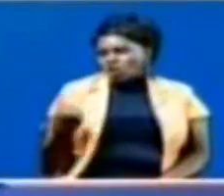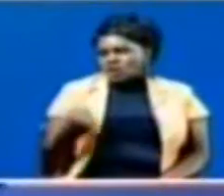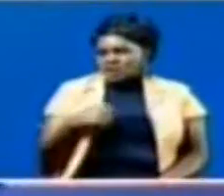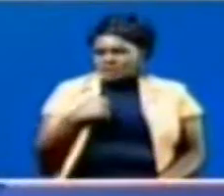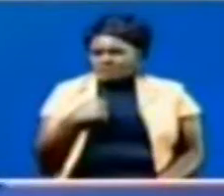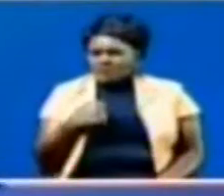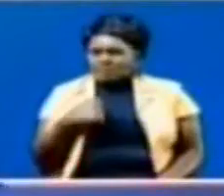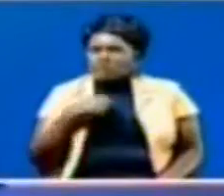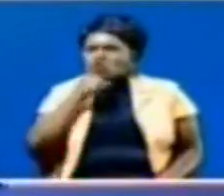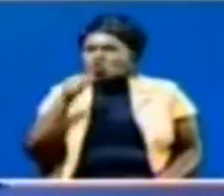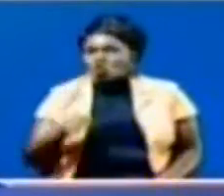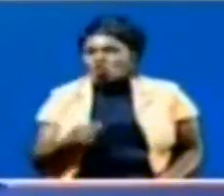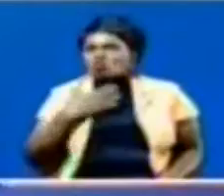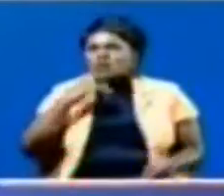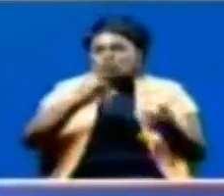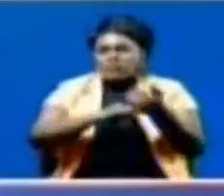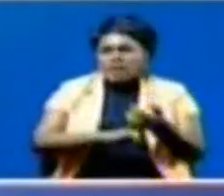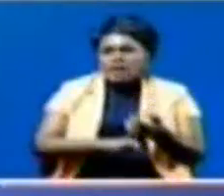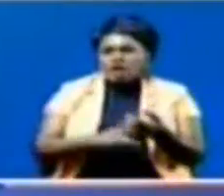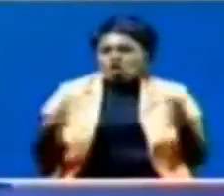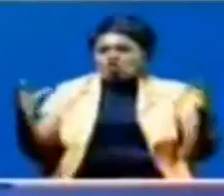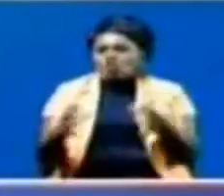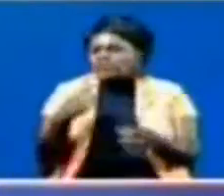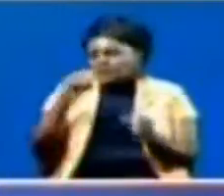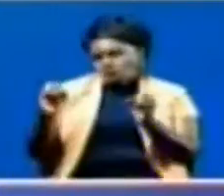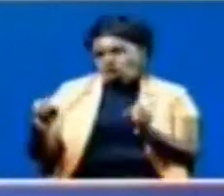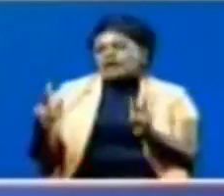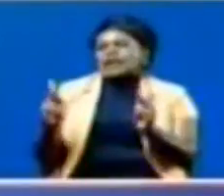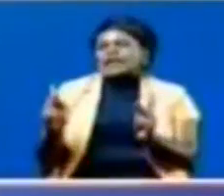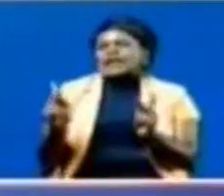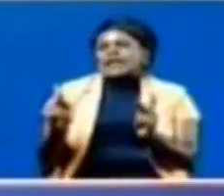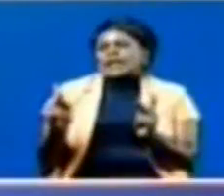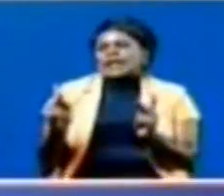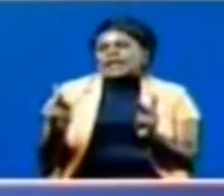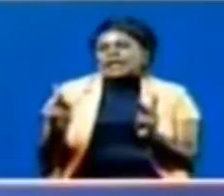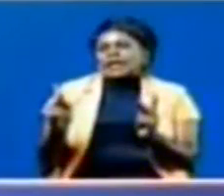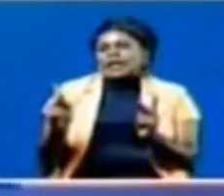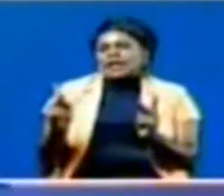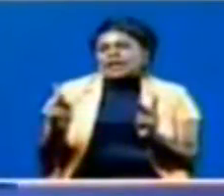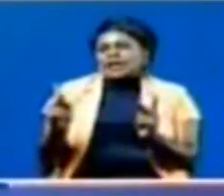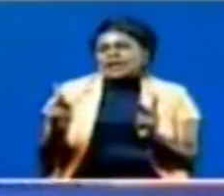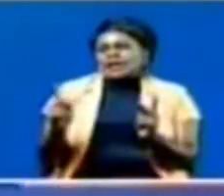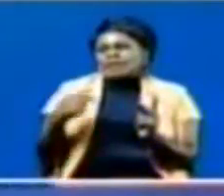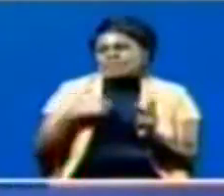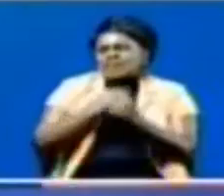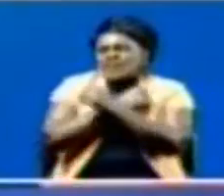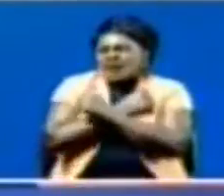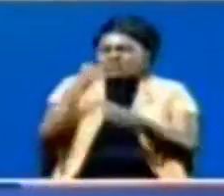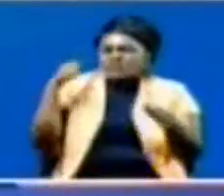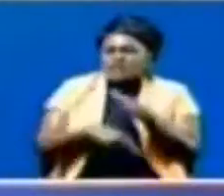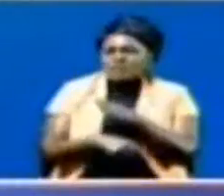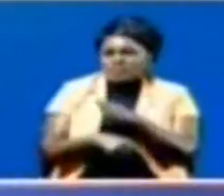nilihisi kama nimefika umri wa kuoa watu wangu waliniambia sasa oa ama nalipenda mtu toka ndani ya moyo bila kujali